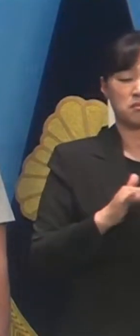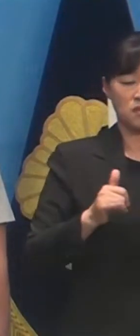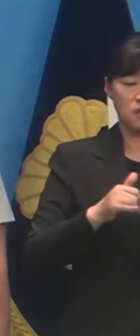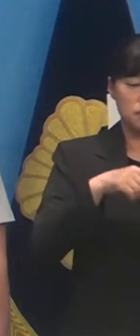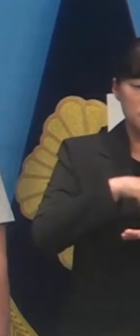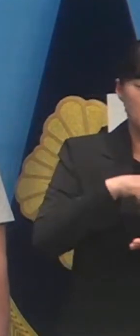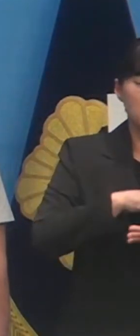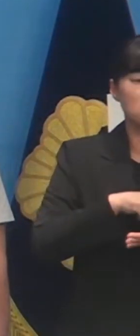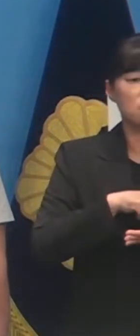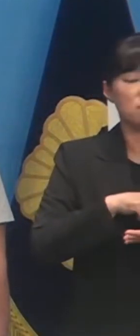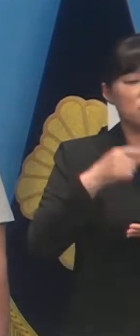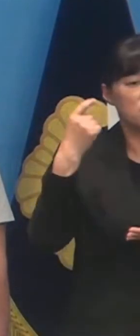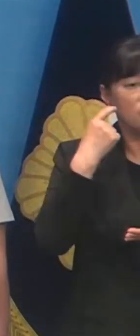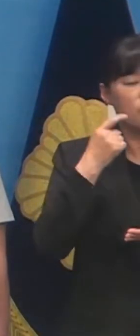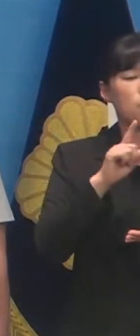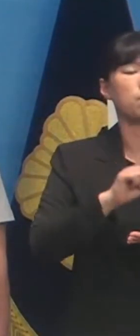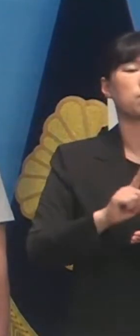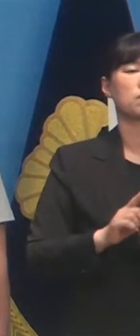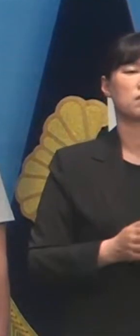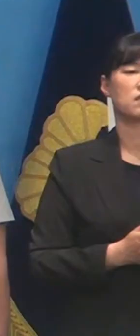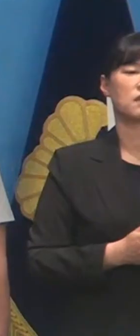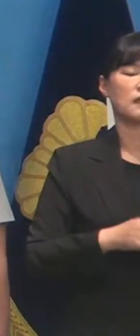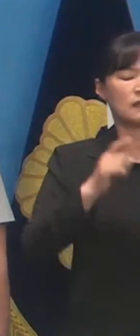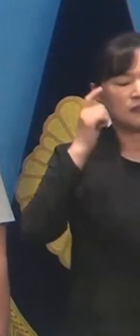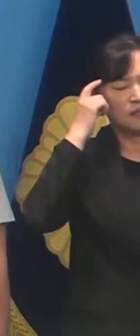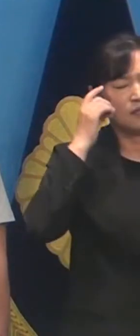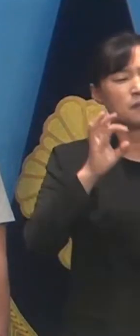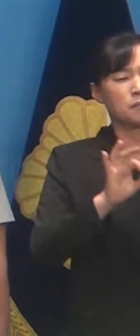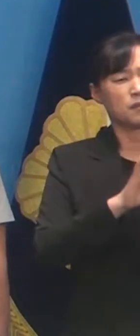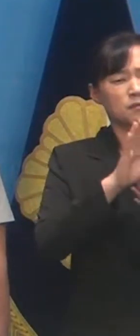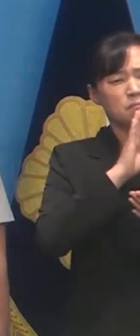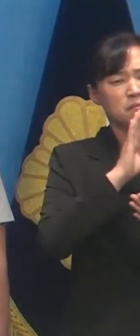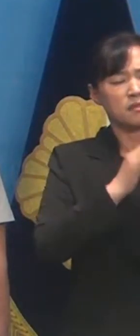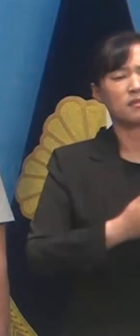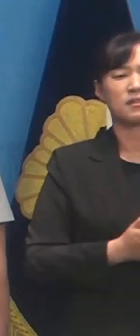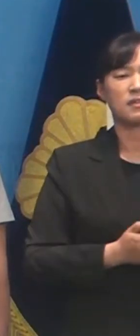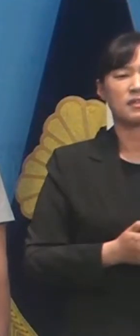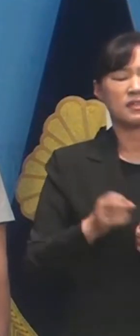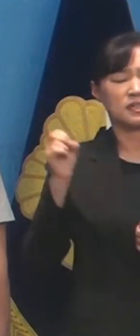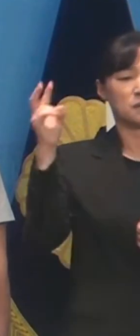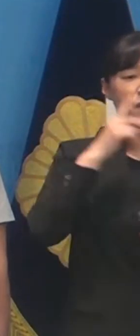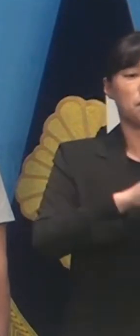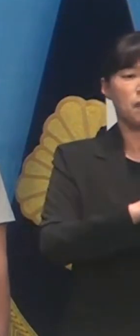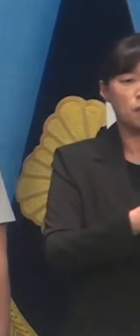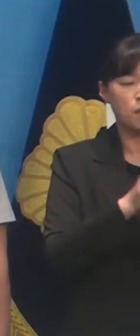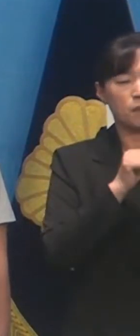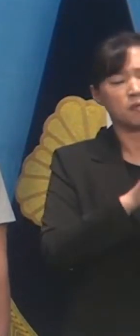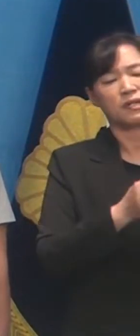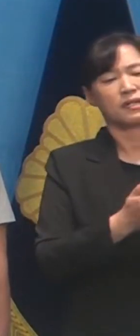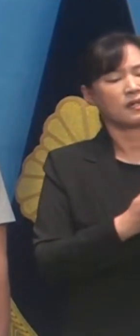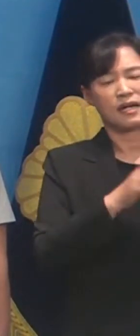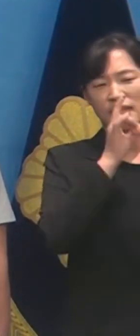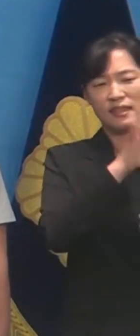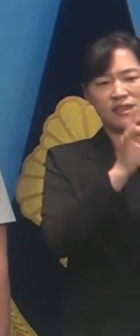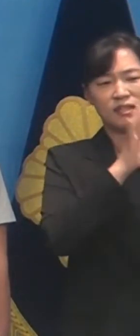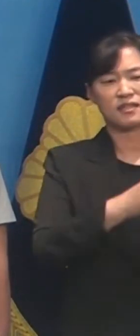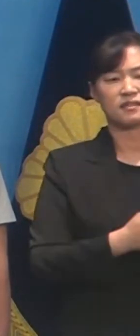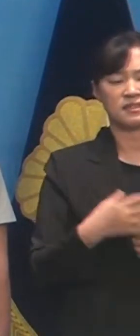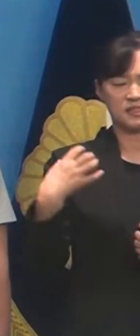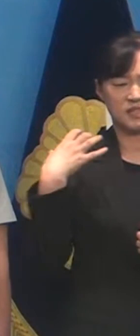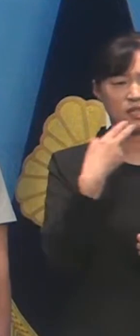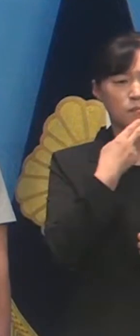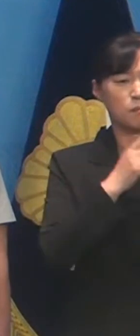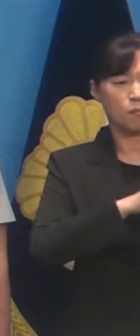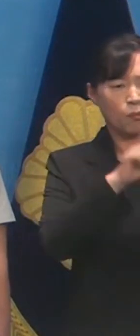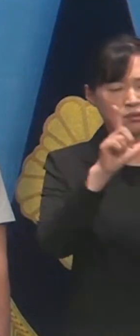소식을 어떻게 접했겠습니까? 그걸 생각한다면 기술적으로 발표하는 이런 행태는 결코 보여서는 안 될 것입니다. 이